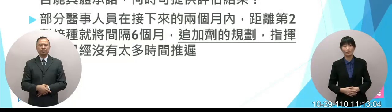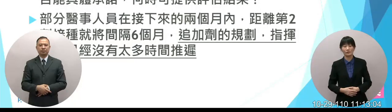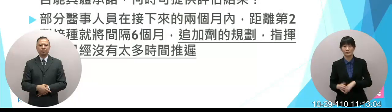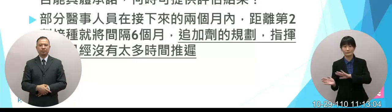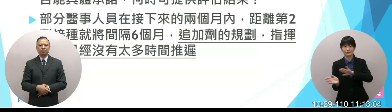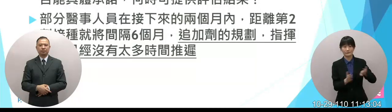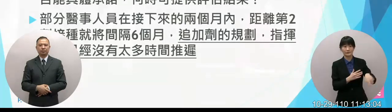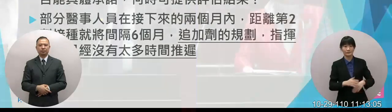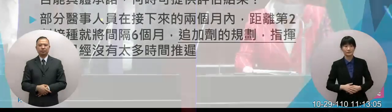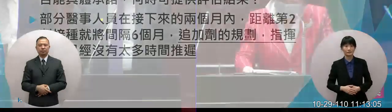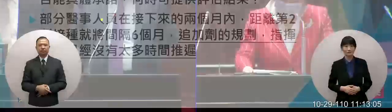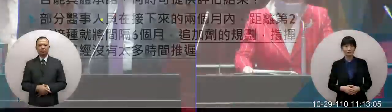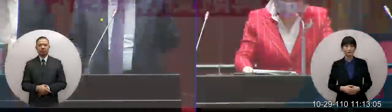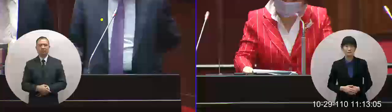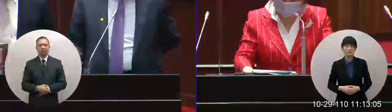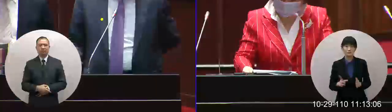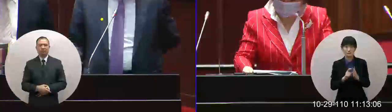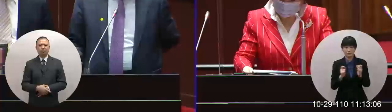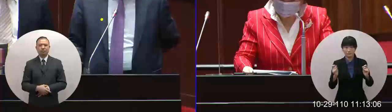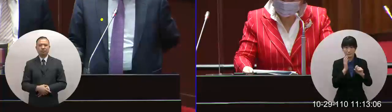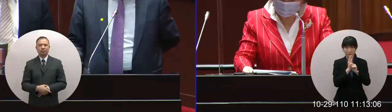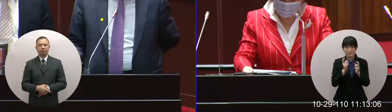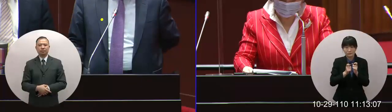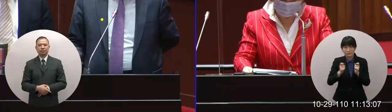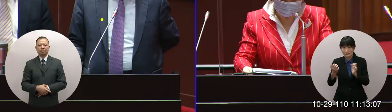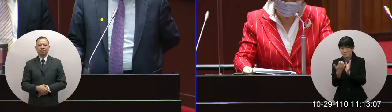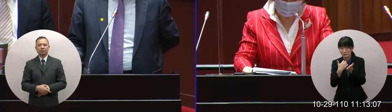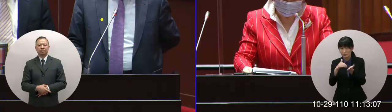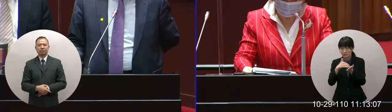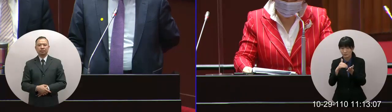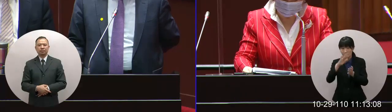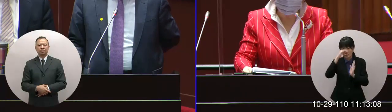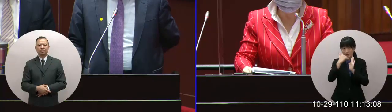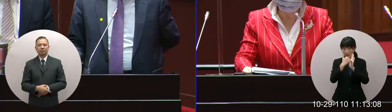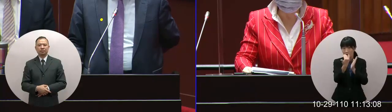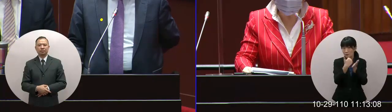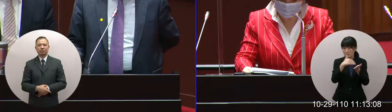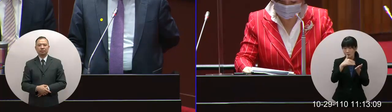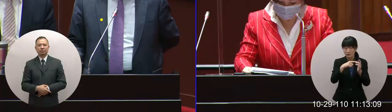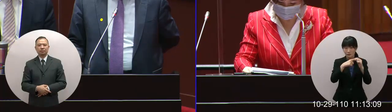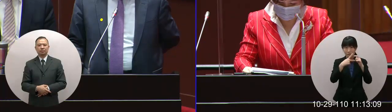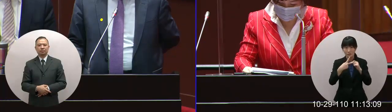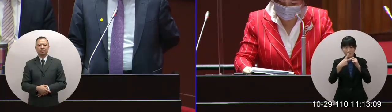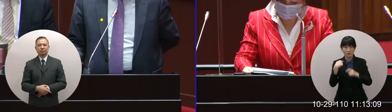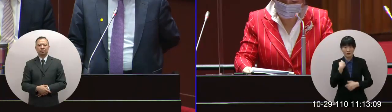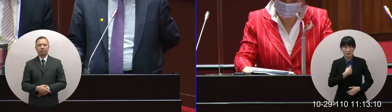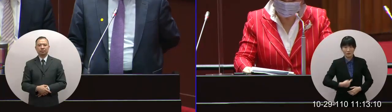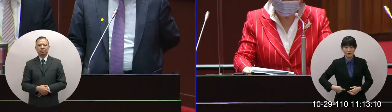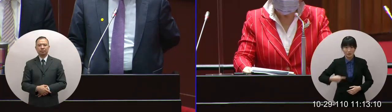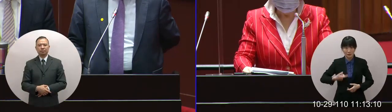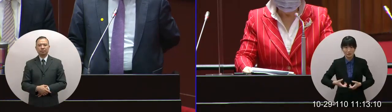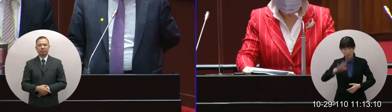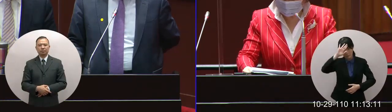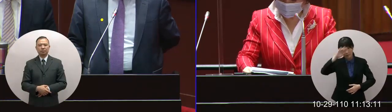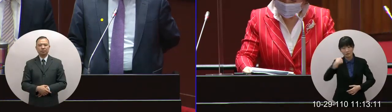们来谈中长期这个防疫预算规划以及防疫者康复者的后续问